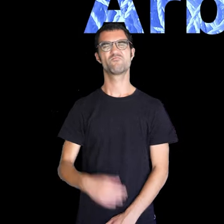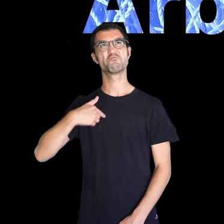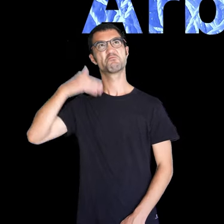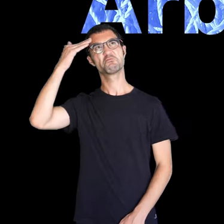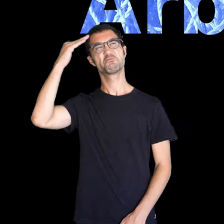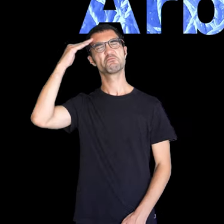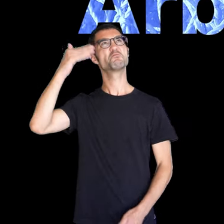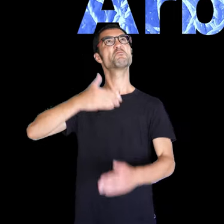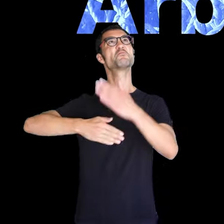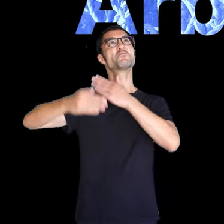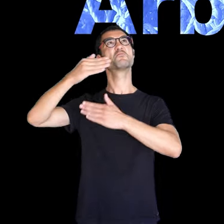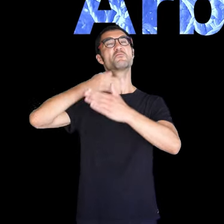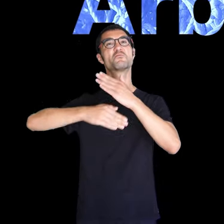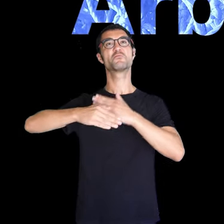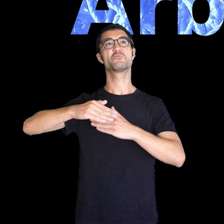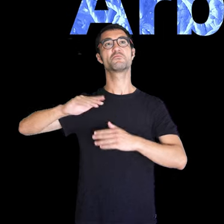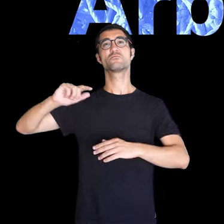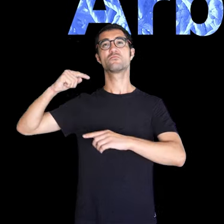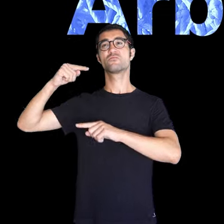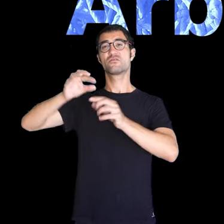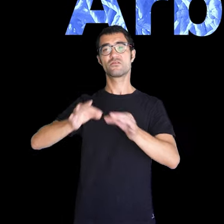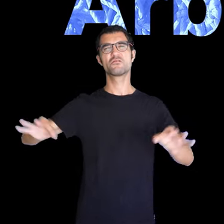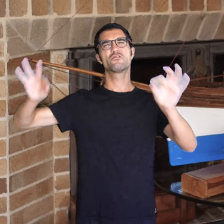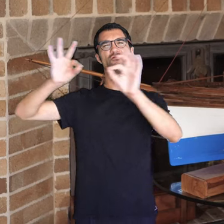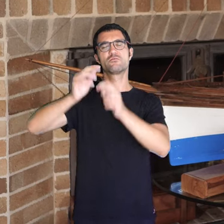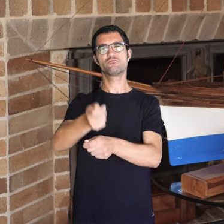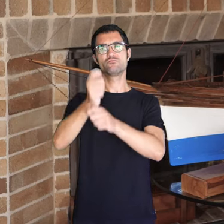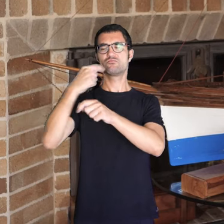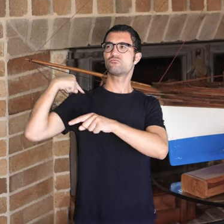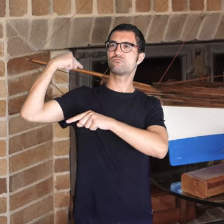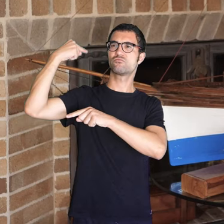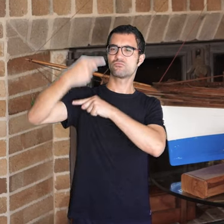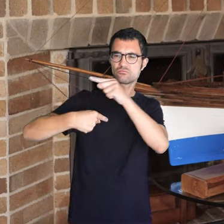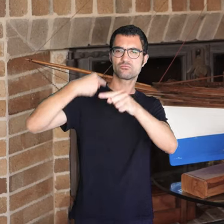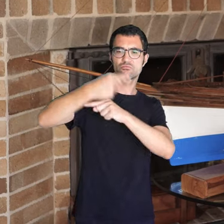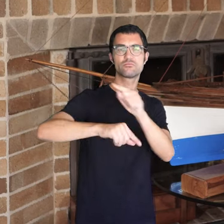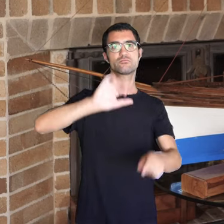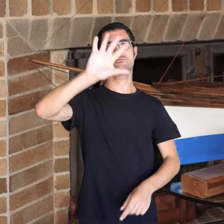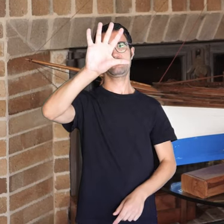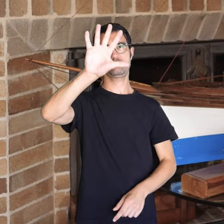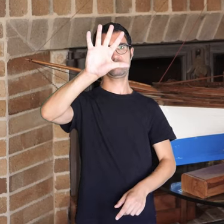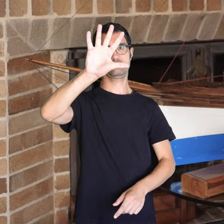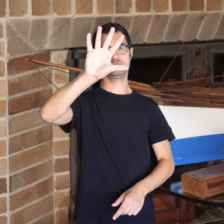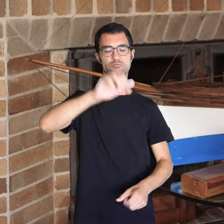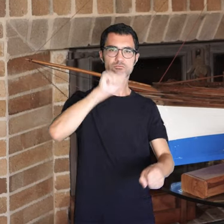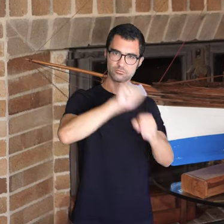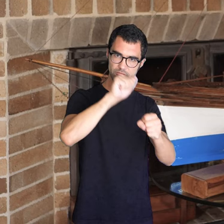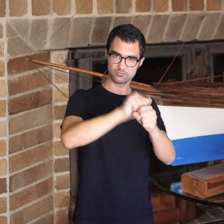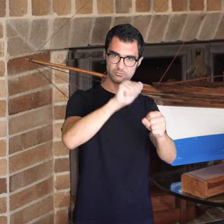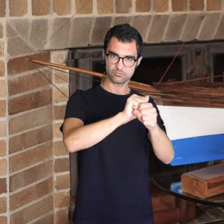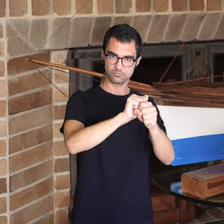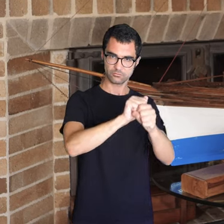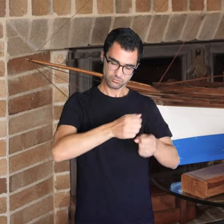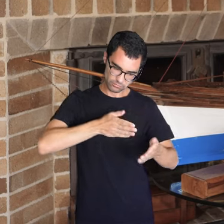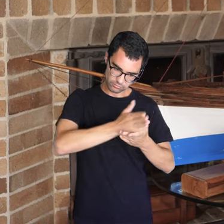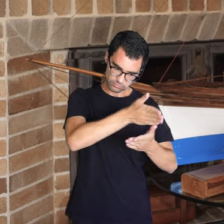Crec que de la quinta generació de mestres d'aixa continuada aquí en l'esport de